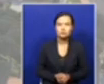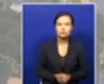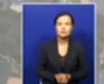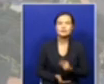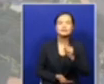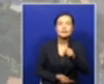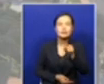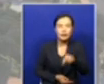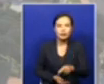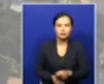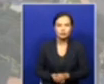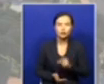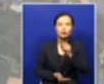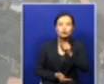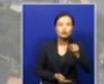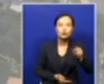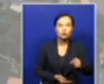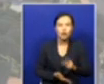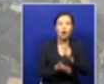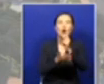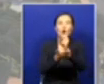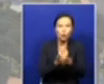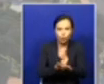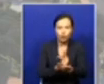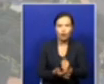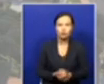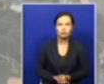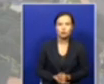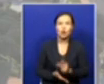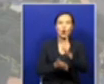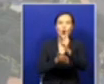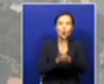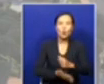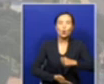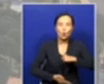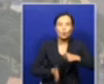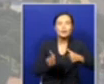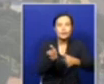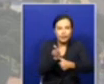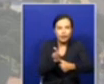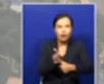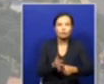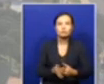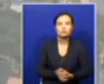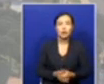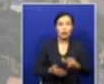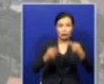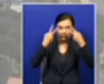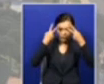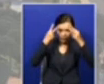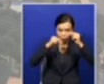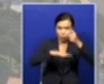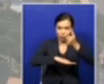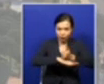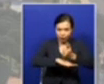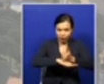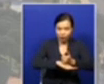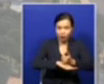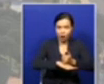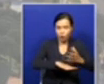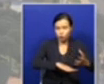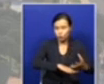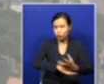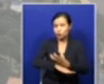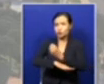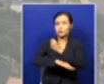ไงจุดๆๆกู้อีกแล้วกู้เป็นหนี้อีกแล้วเพราะตั้งแต่ท่านเป็นนายกรัฐมนตรีมาตั้งแต่ปฏิวัติยึดอำนา